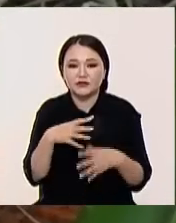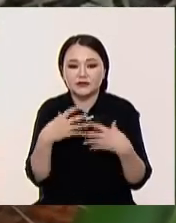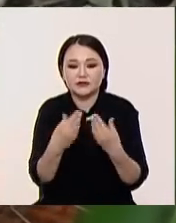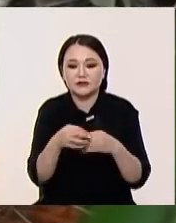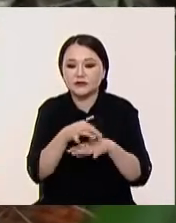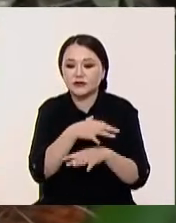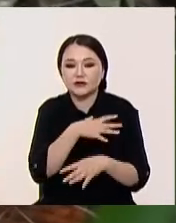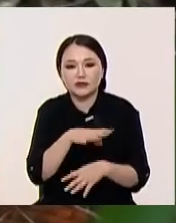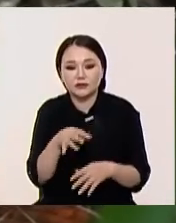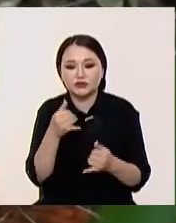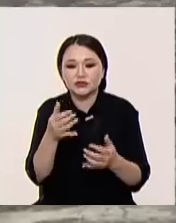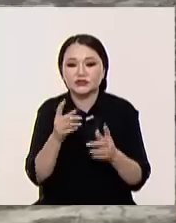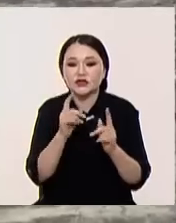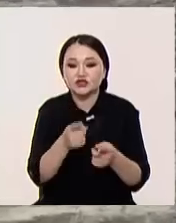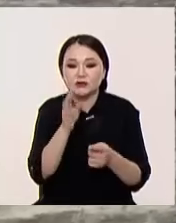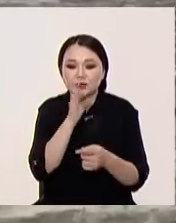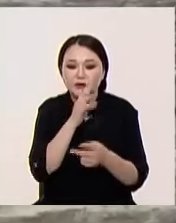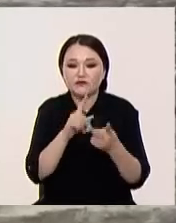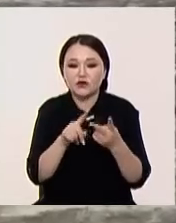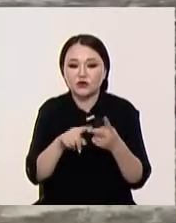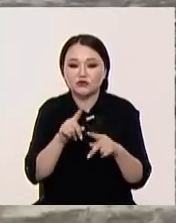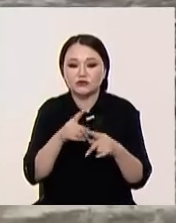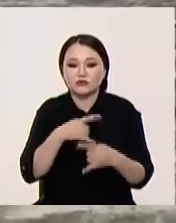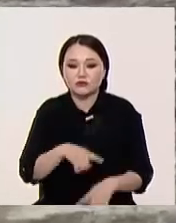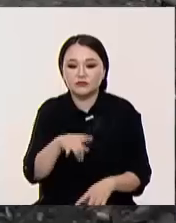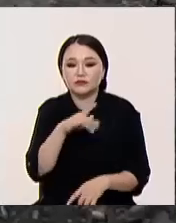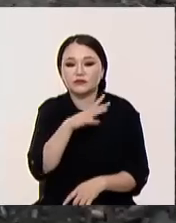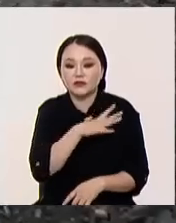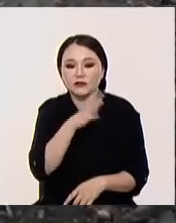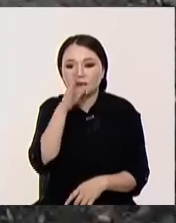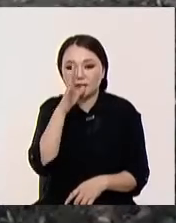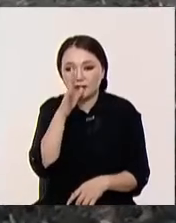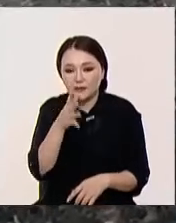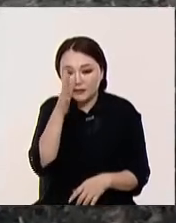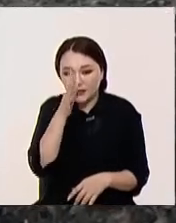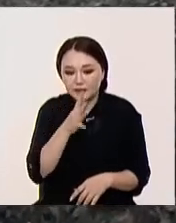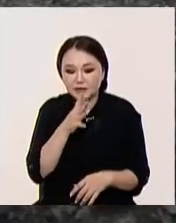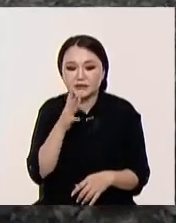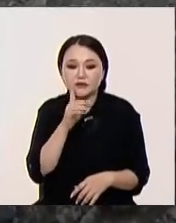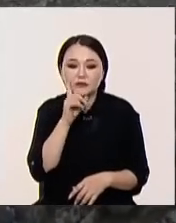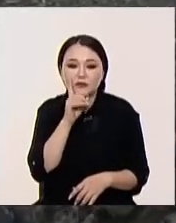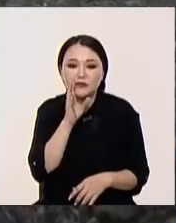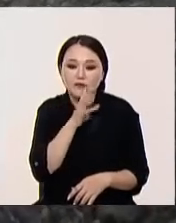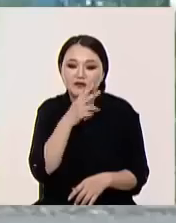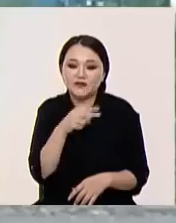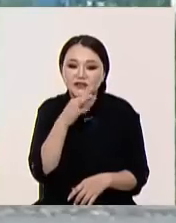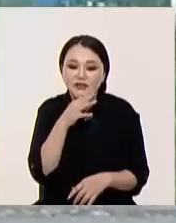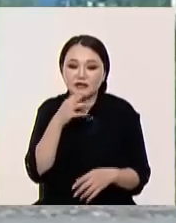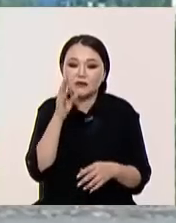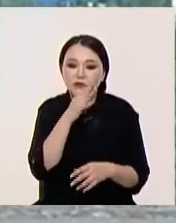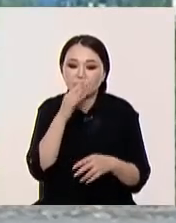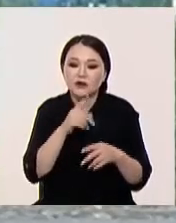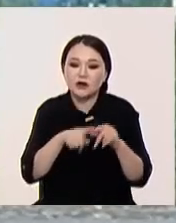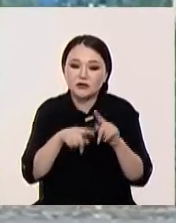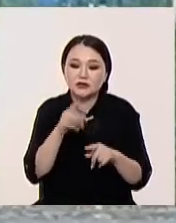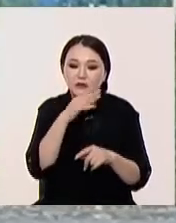курмаган. Азыр усталган ана жакында экинчи баласын болсаныпты. 5 айлык баласы бар 20 жаштагы жас ананын тууган ата-анасы да